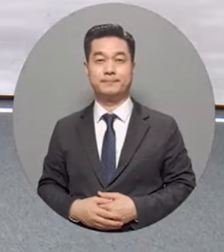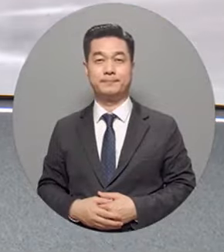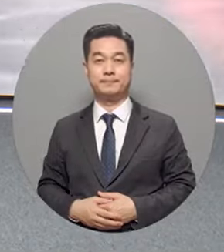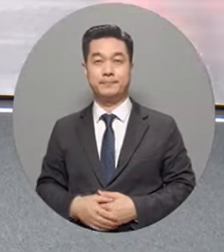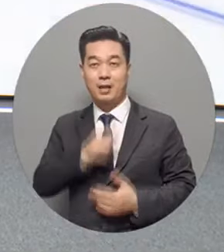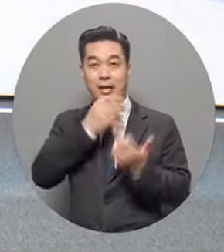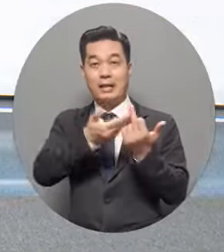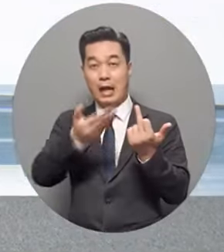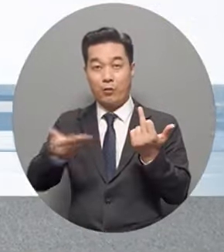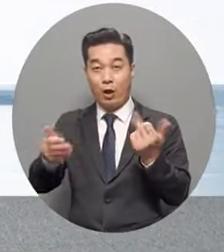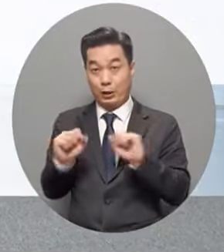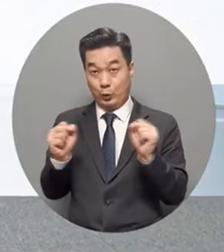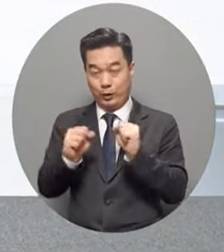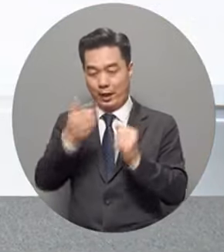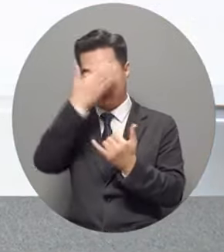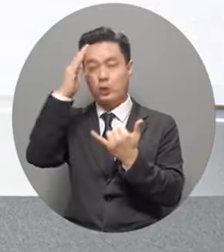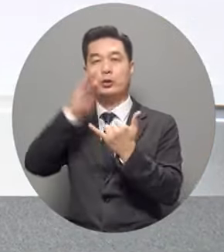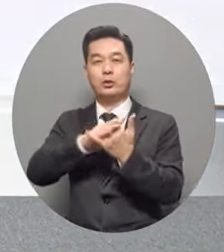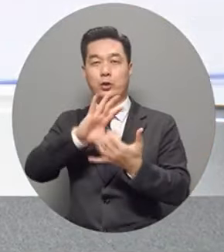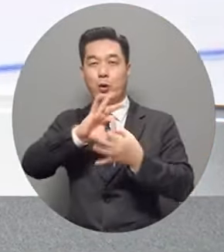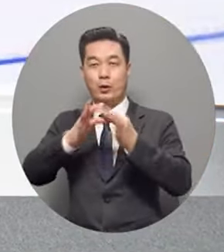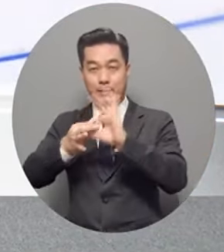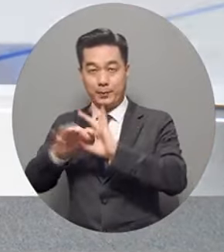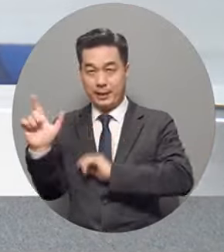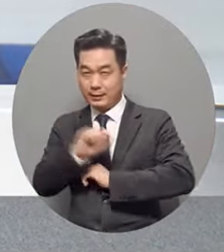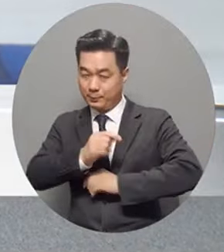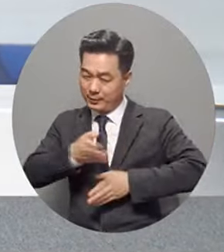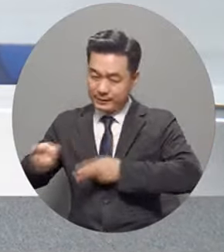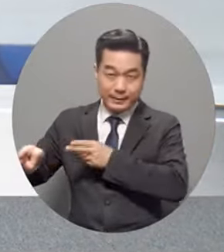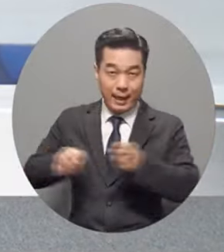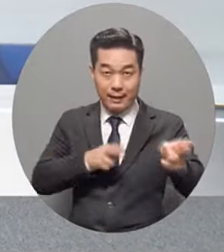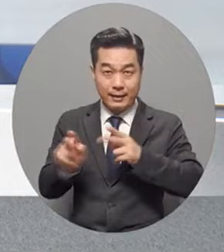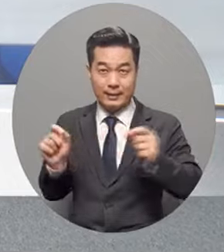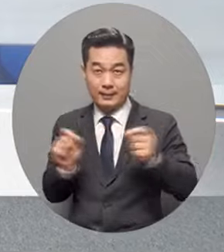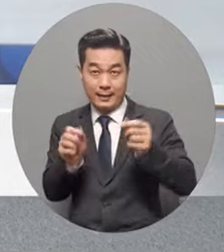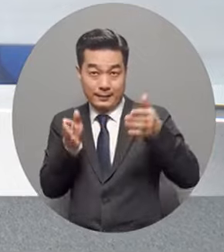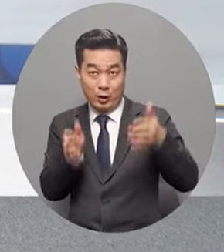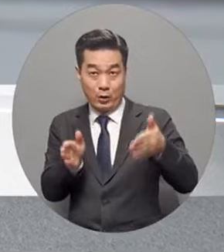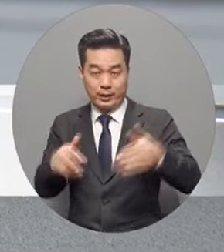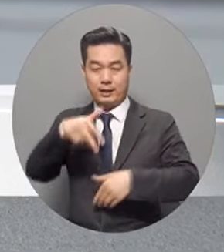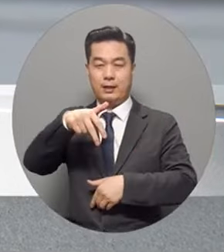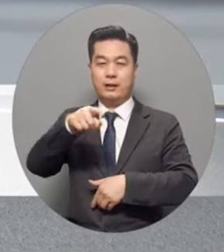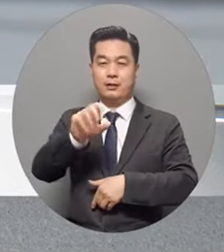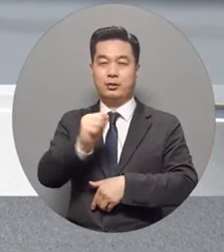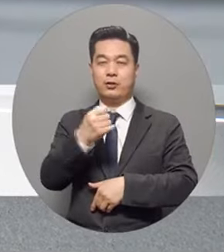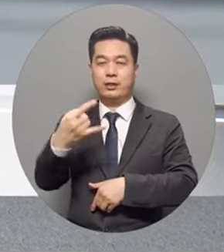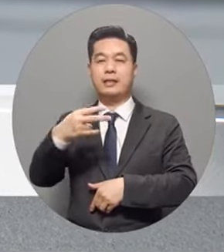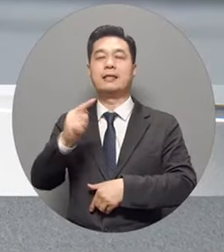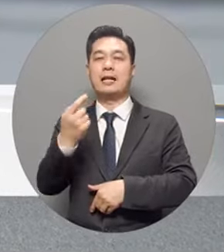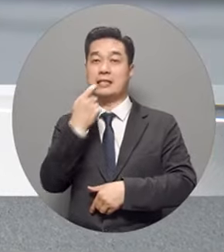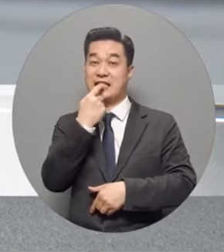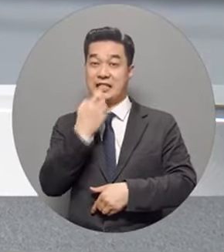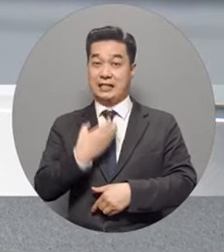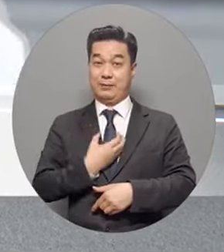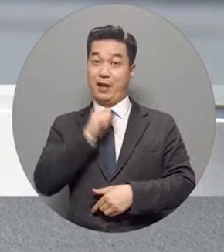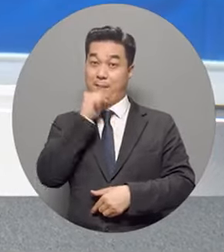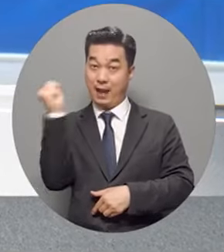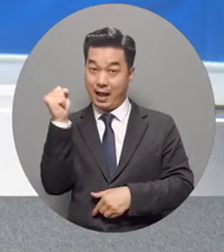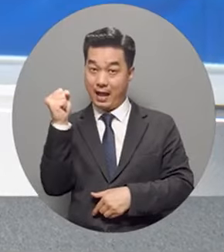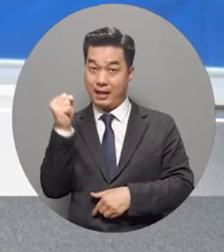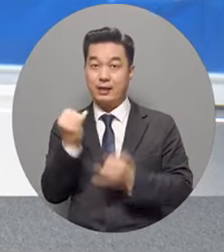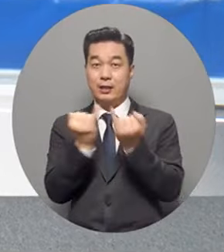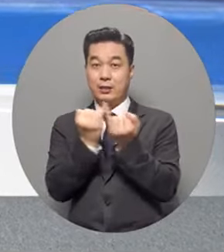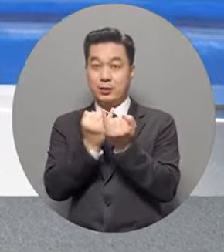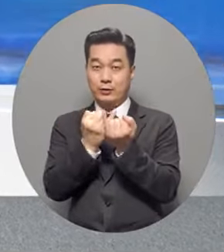강원 동계 청소년 올림픽 스피드 스케이팅에서 단거리 기대주 정희단이 은메달을 따냈습니다. 또 여자 쇼트트랙에서도